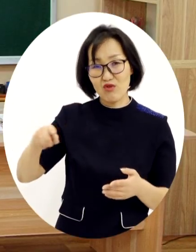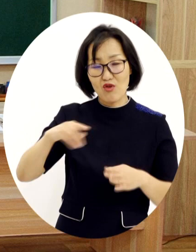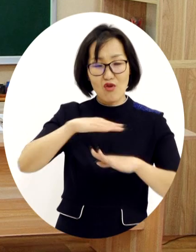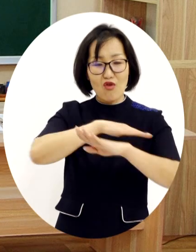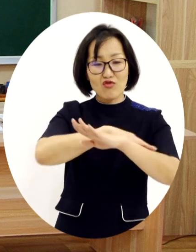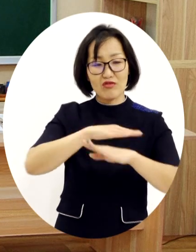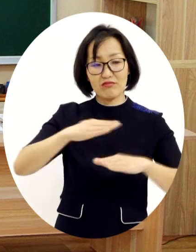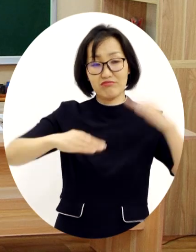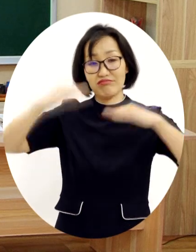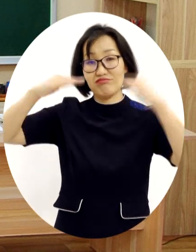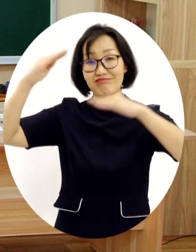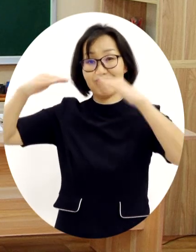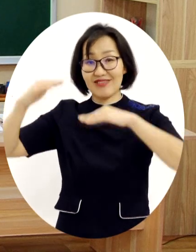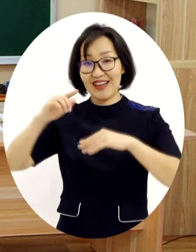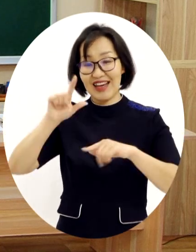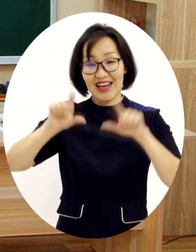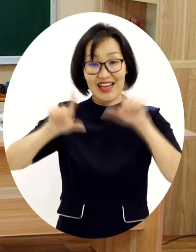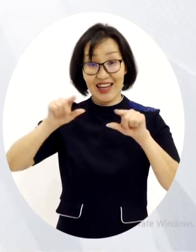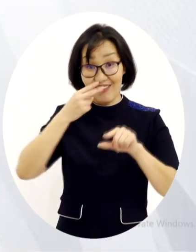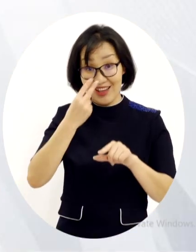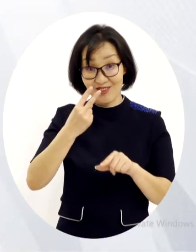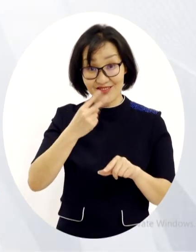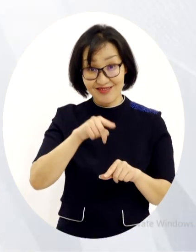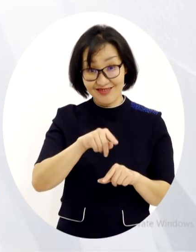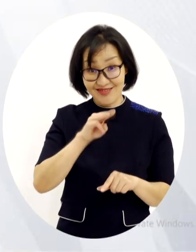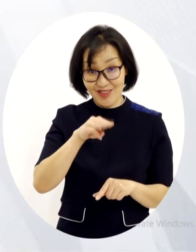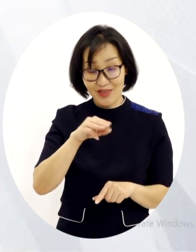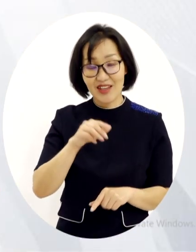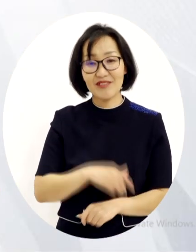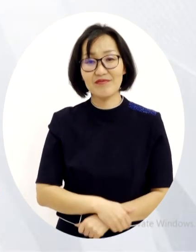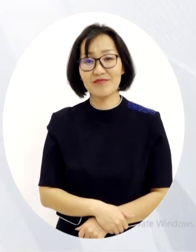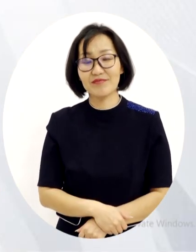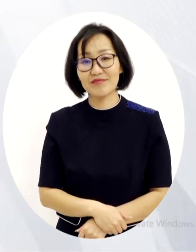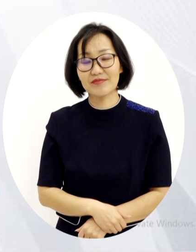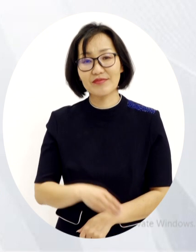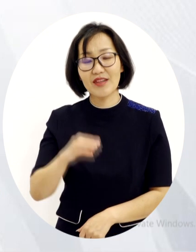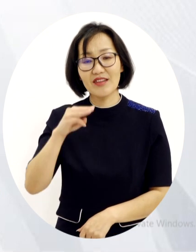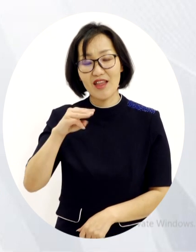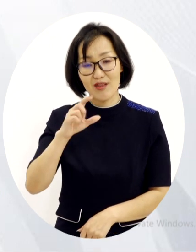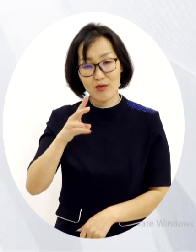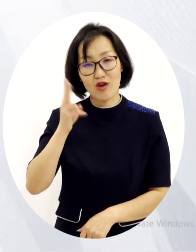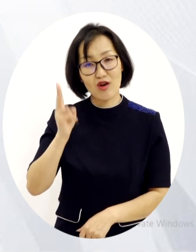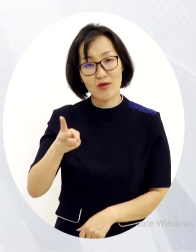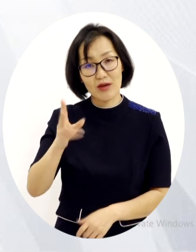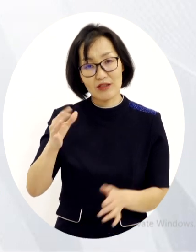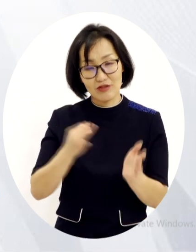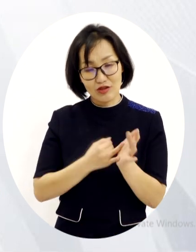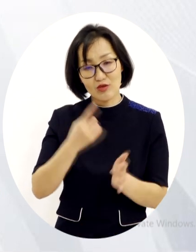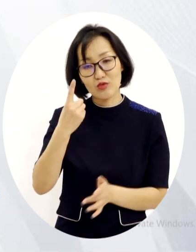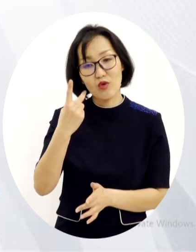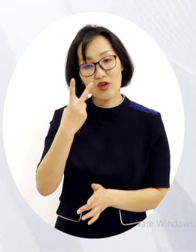байна. За, дэлгэцэн дээр анхаарад хийснээ дахиад нэг шалгая. Тэлмэн 2017